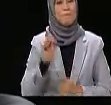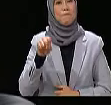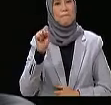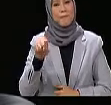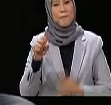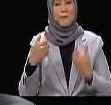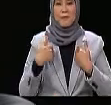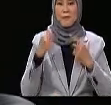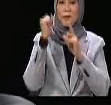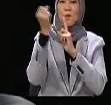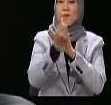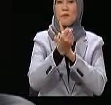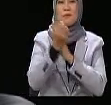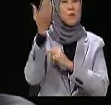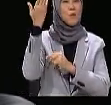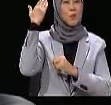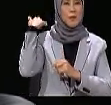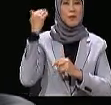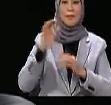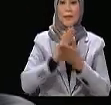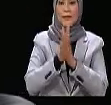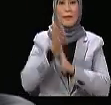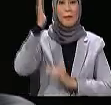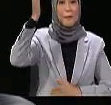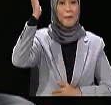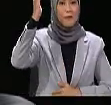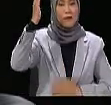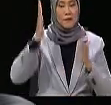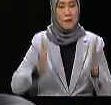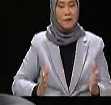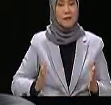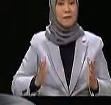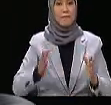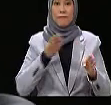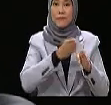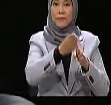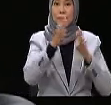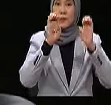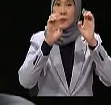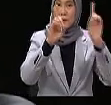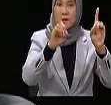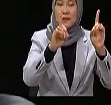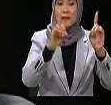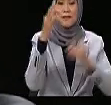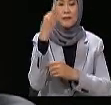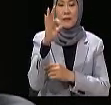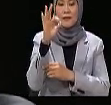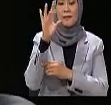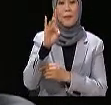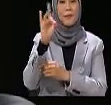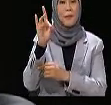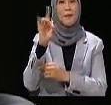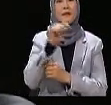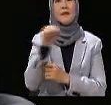yang pernah menjadi sebagai seorang pesalah sebagai Academy nah Pada tahun 1988